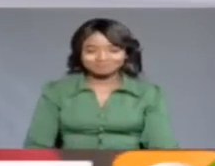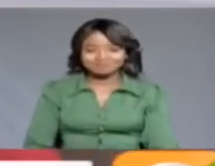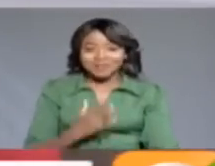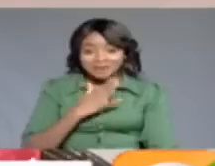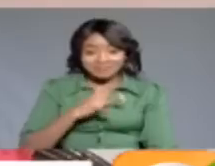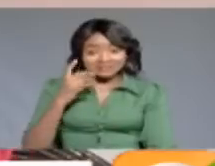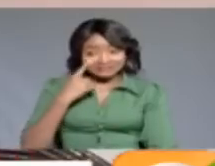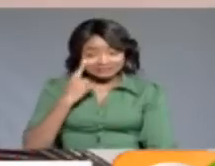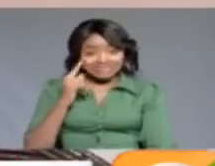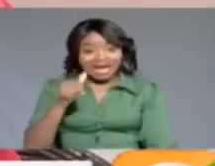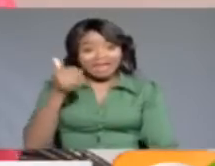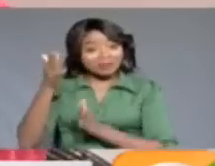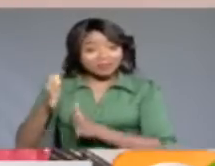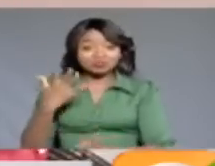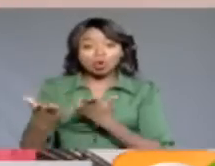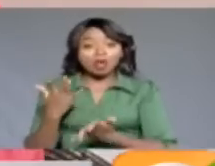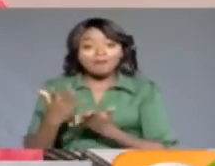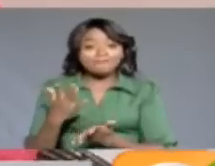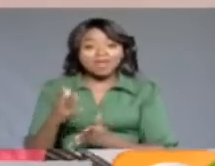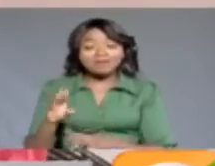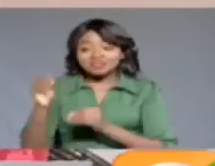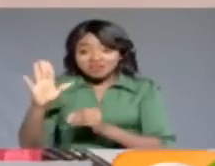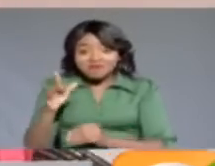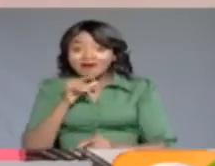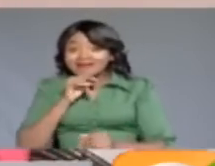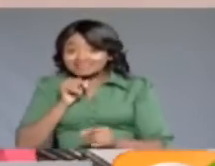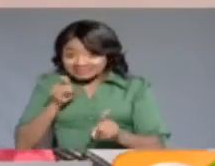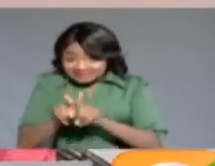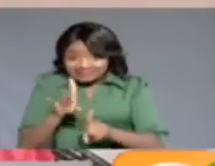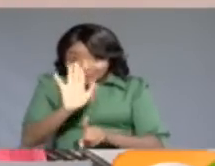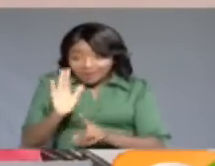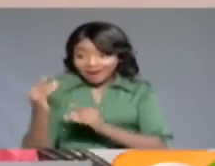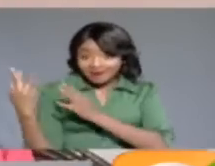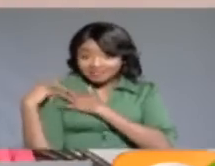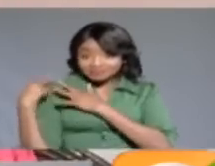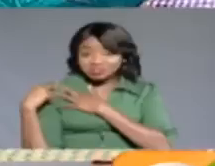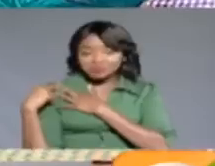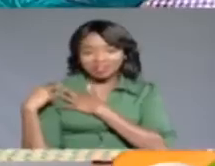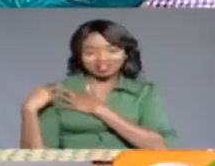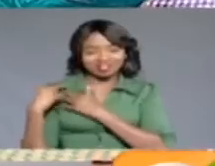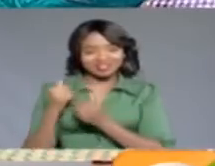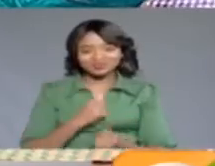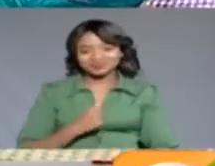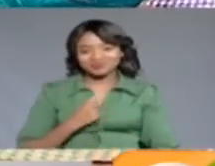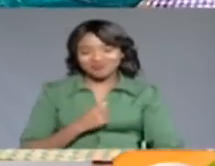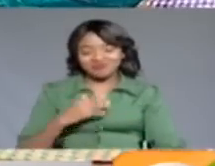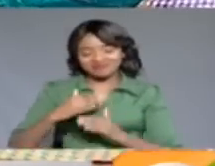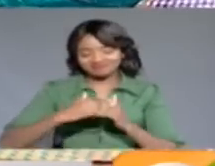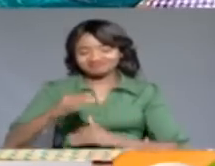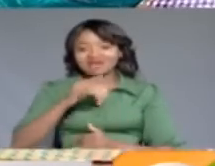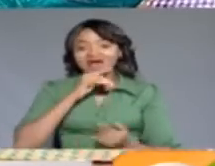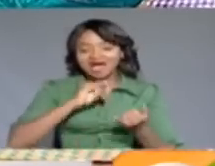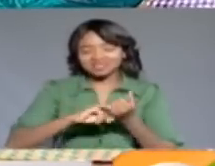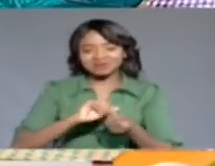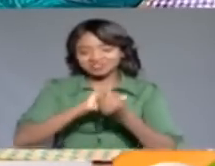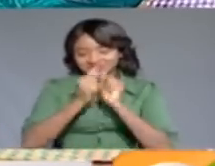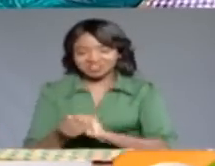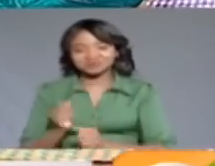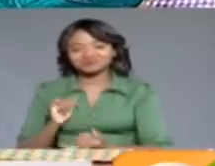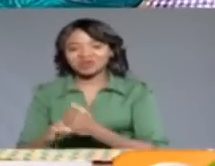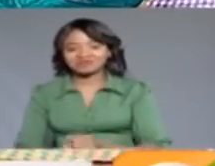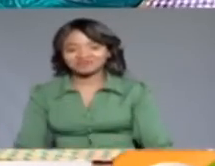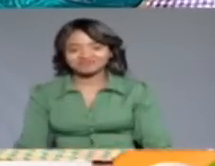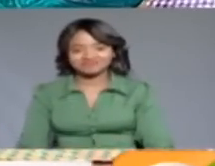kufanya haya majukumu. Ikiwa utampatia huyu dadako majukumu, utampata bwana si wako. Kama upo kuna tuelezea kisa hivi sasa umeshuhudia.